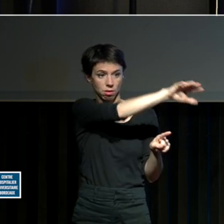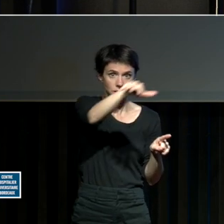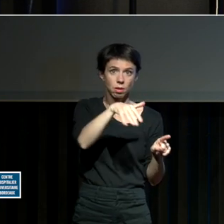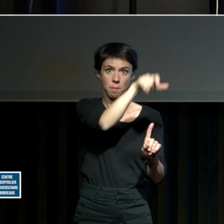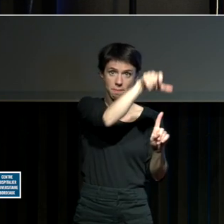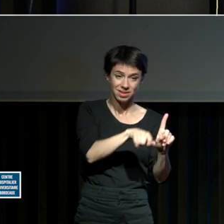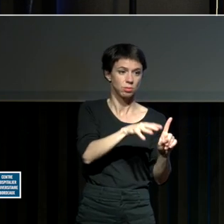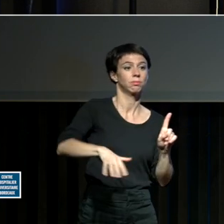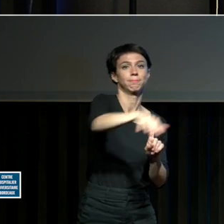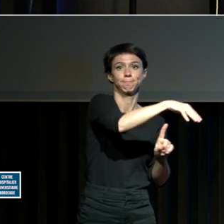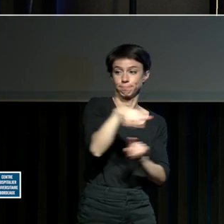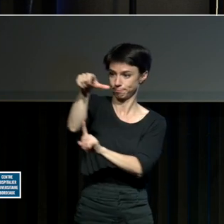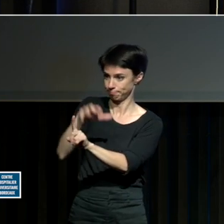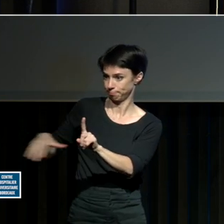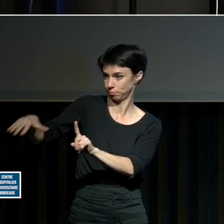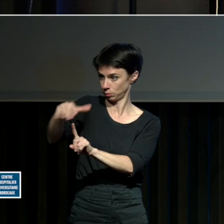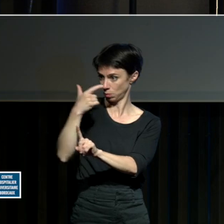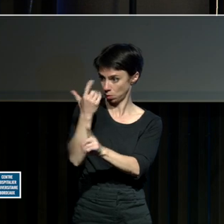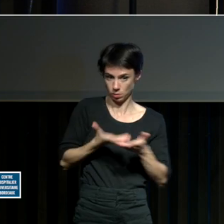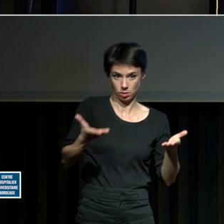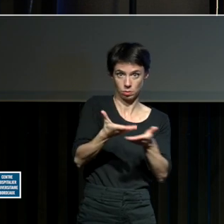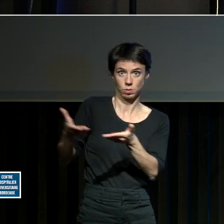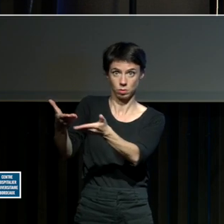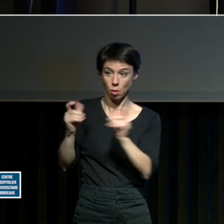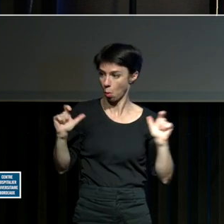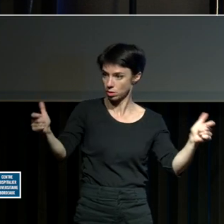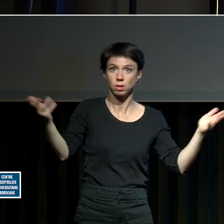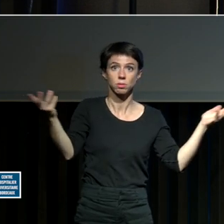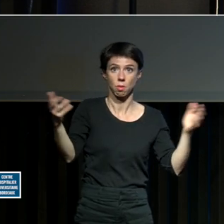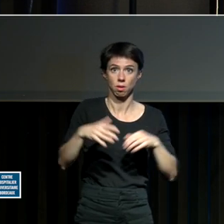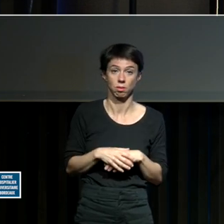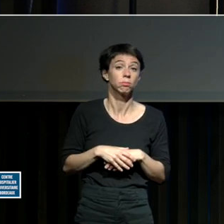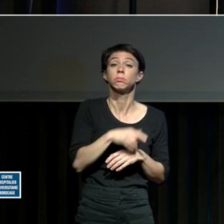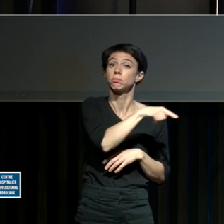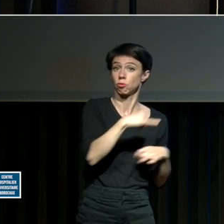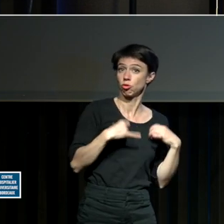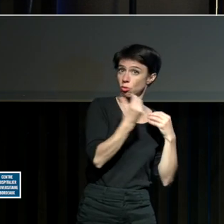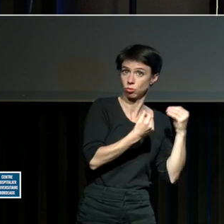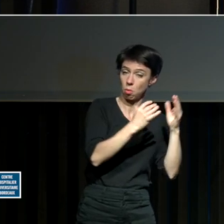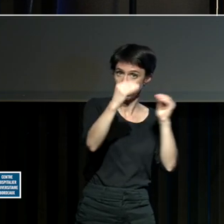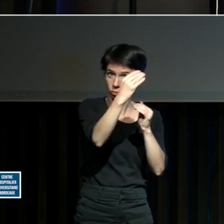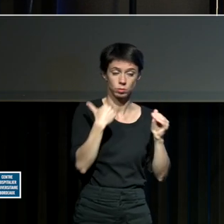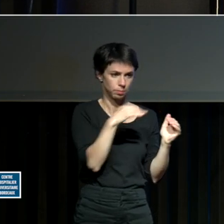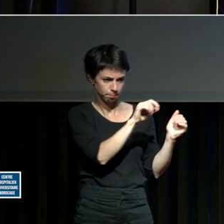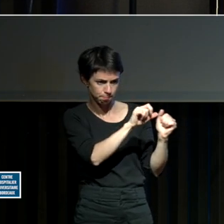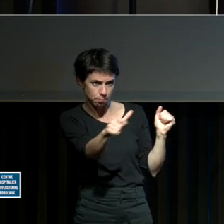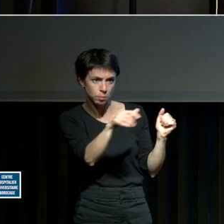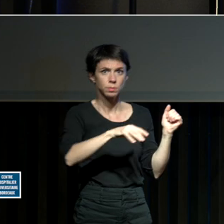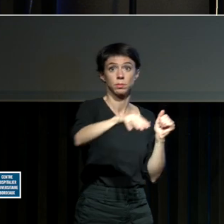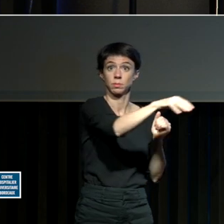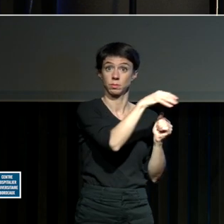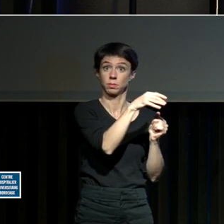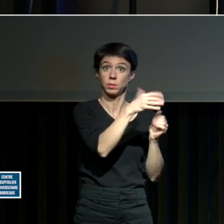le fonctionnement de l'adolescent ou du jeune adulte, avec le fait de pouvoir identifier un